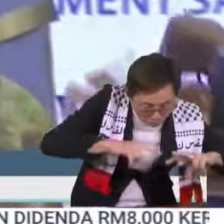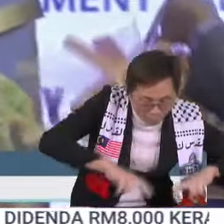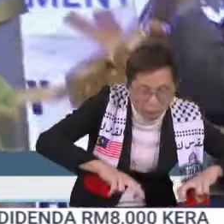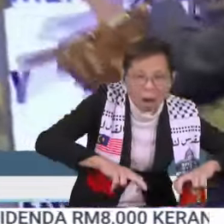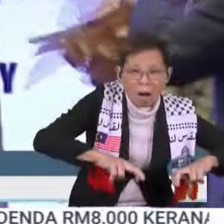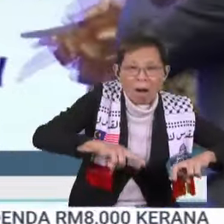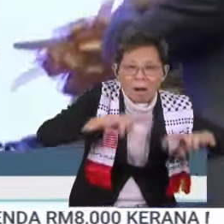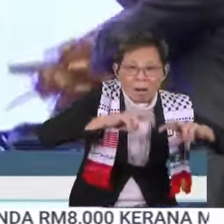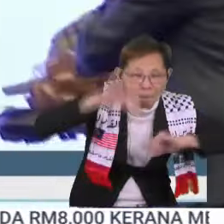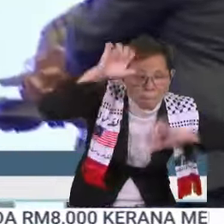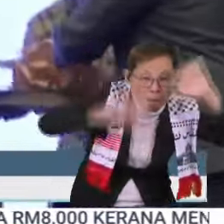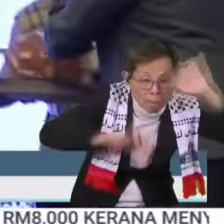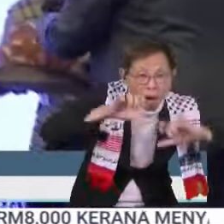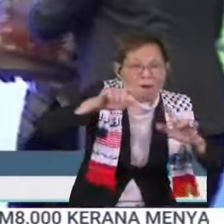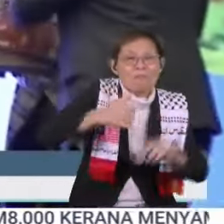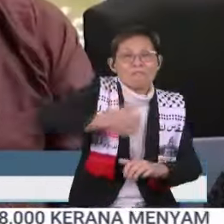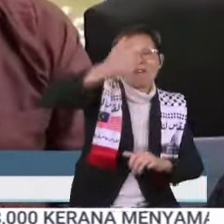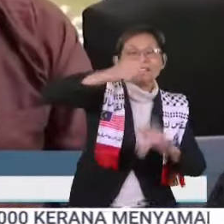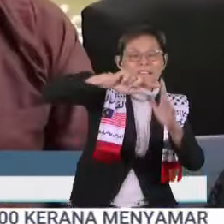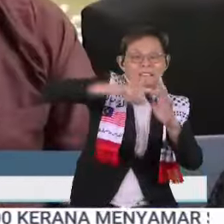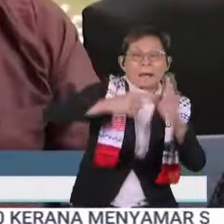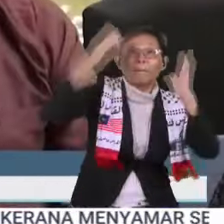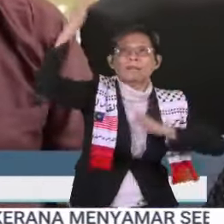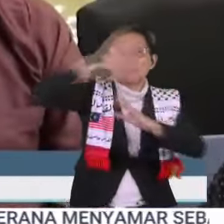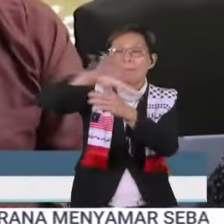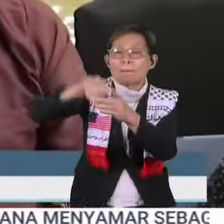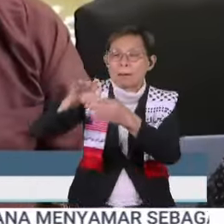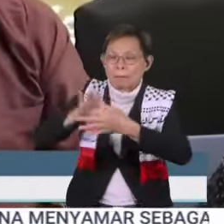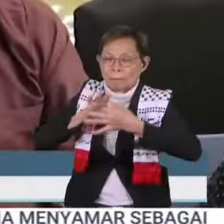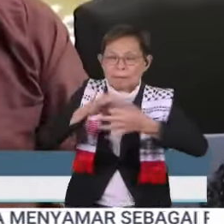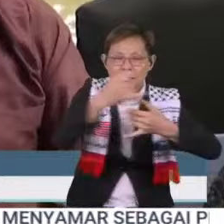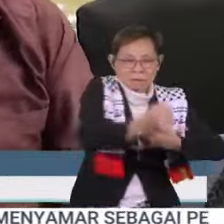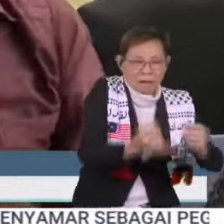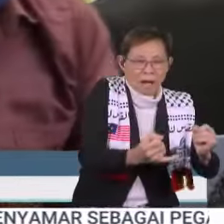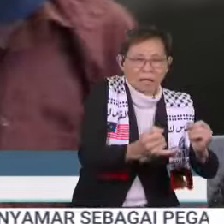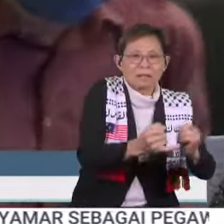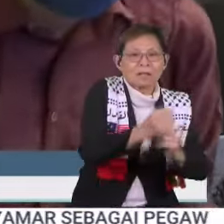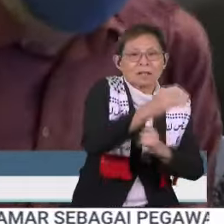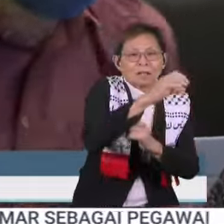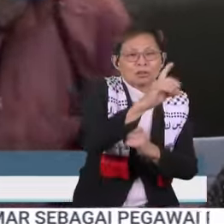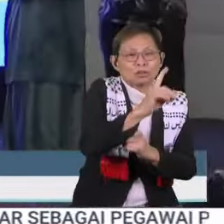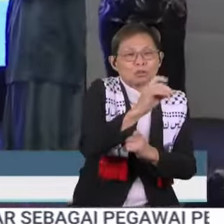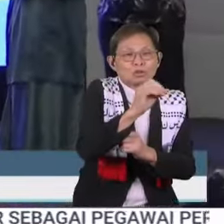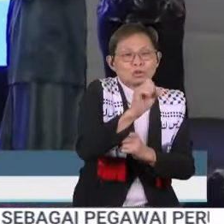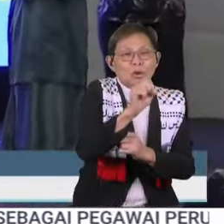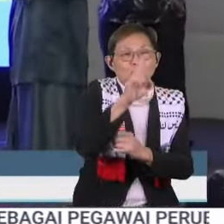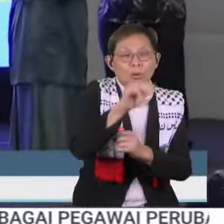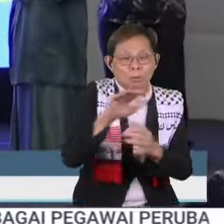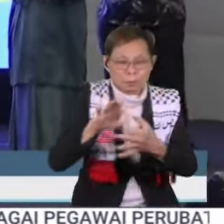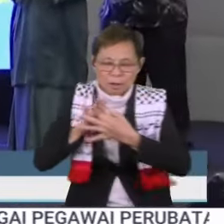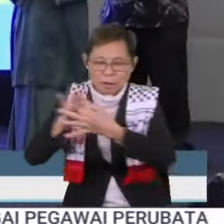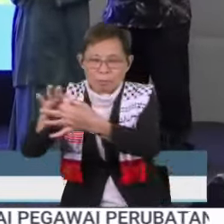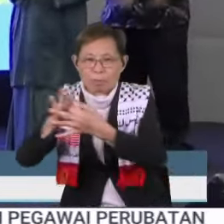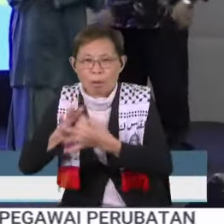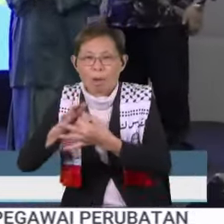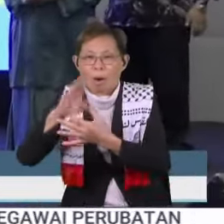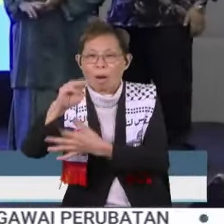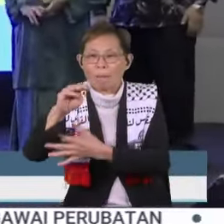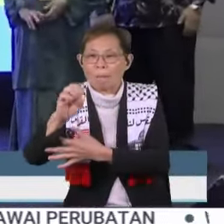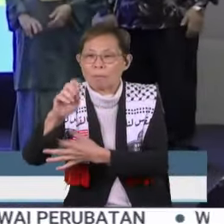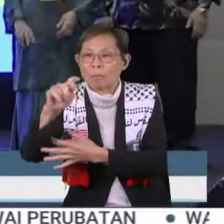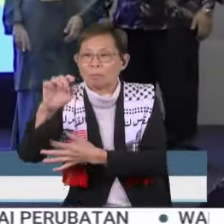yang pertama dibangunkan di negara ini melibatkan kerjasama Jabatan Perangkaan Malaysia DOSEM dengan kerjasama Kementerian